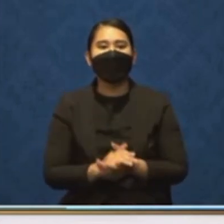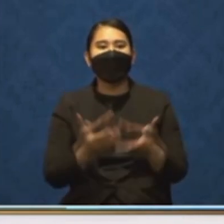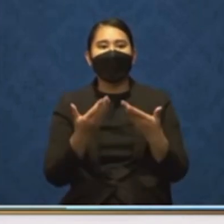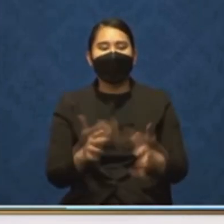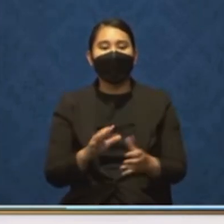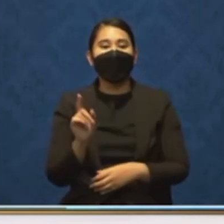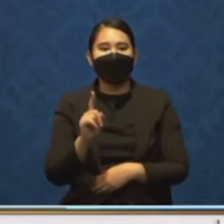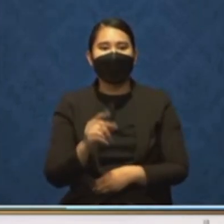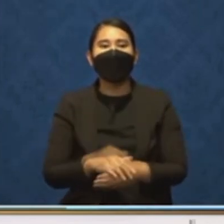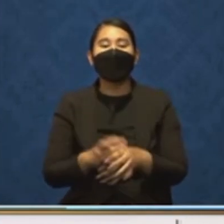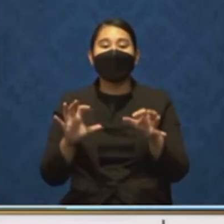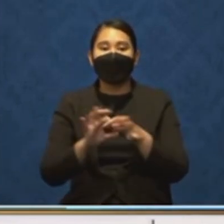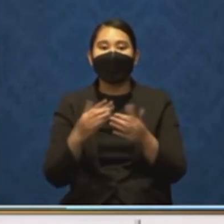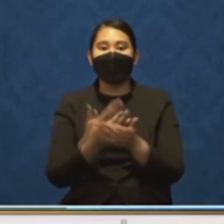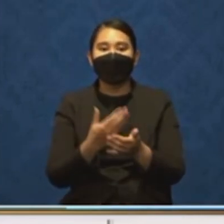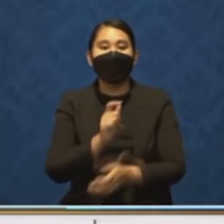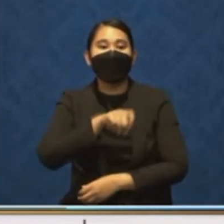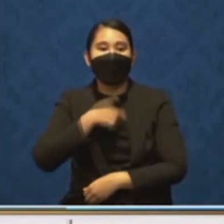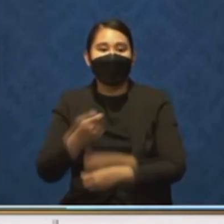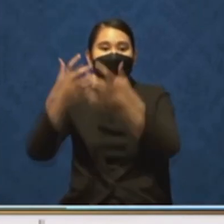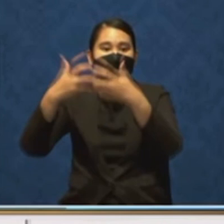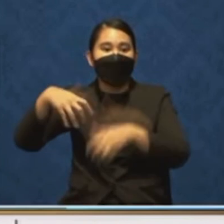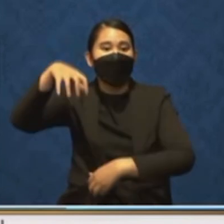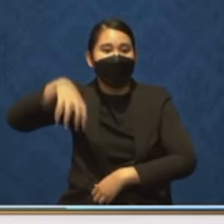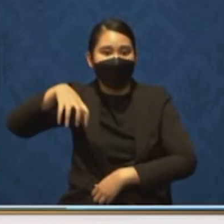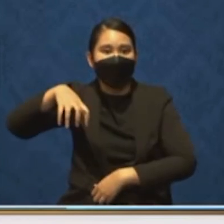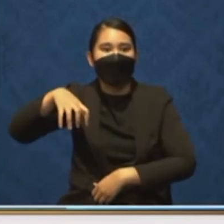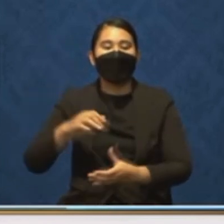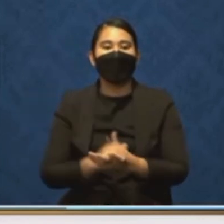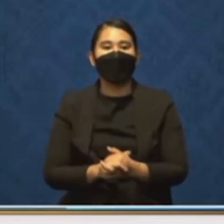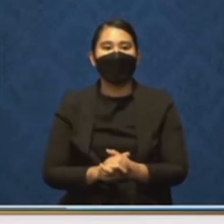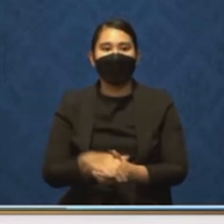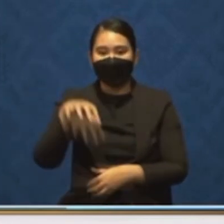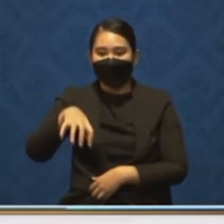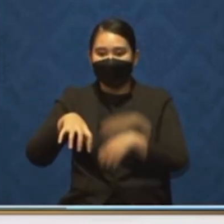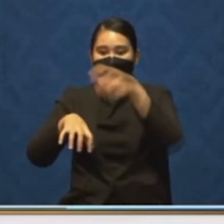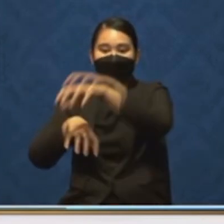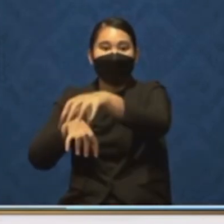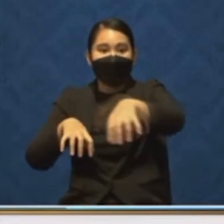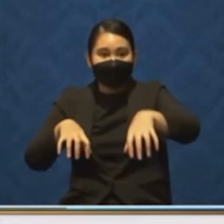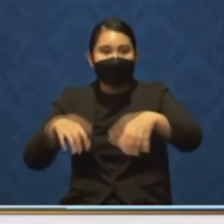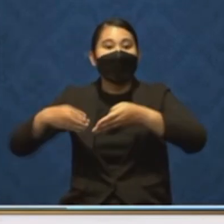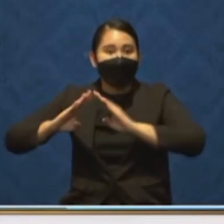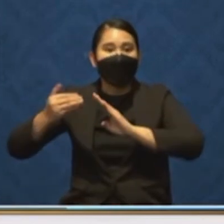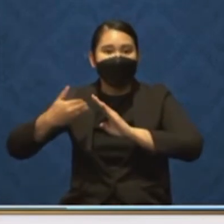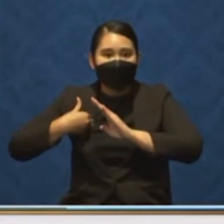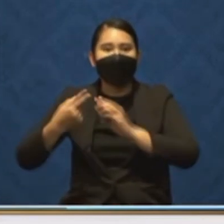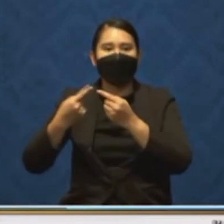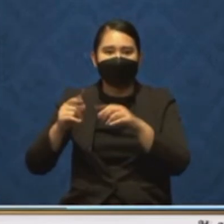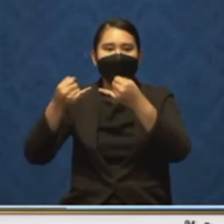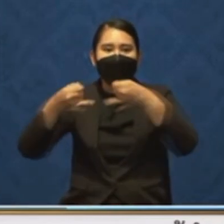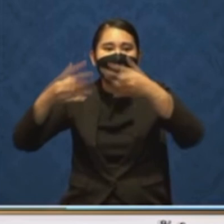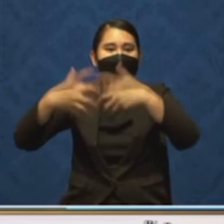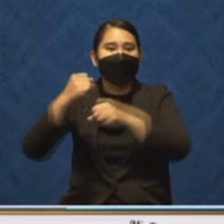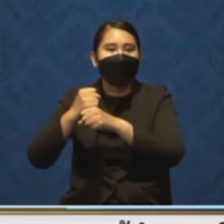ต้องใช้ค่าพร้อมจ่ายให้กับโรงไฟฟ้าอีก 6โรงที่ไม่ได้เดินก็สร้างไว้แต่เราไม่ได้เดินแล้วเดินทาง 6กันอีกครึ่ง